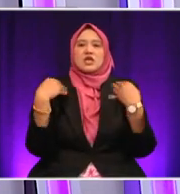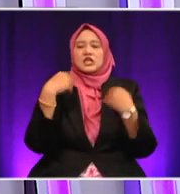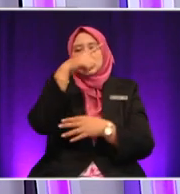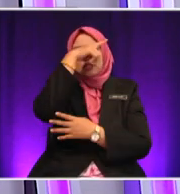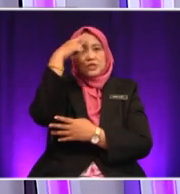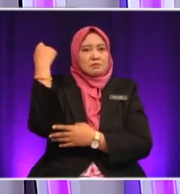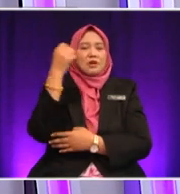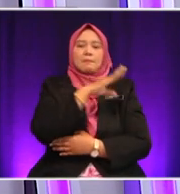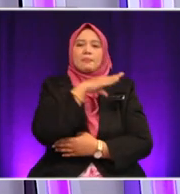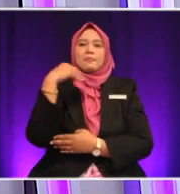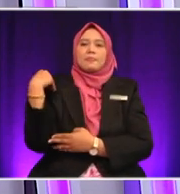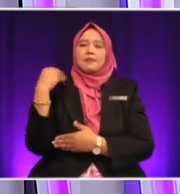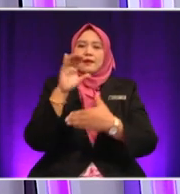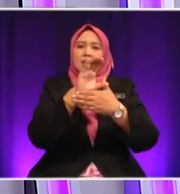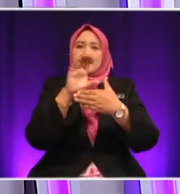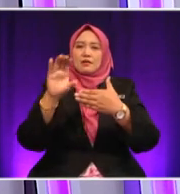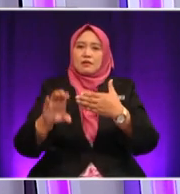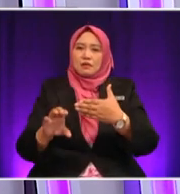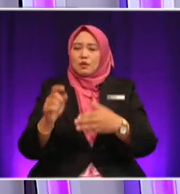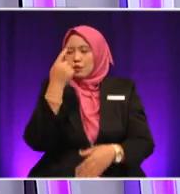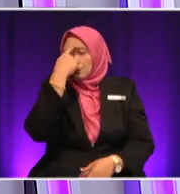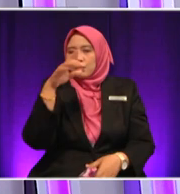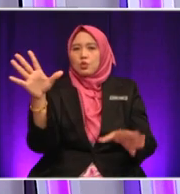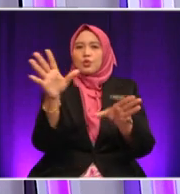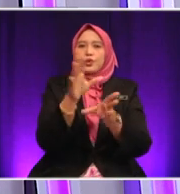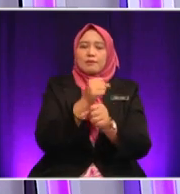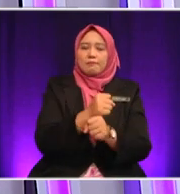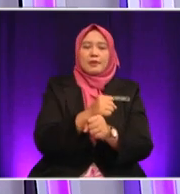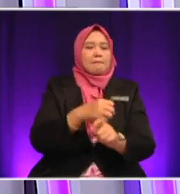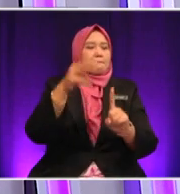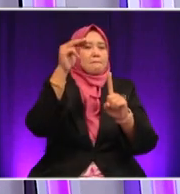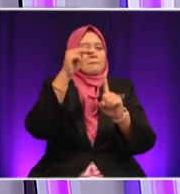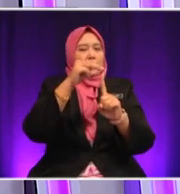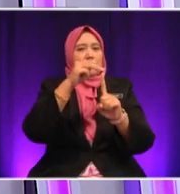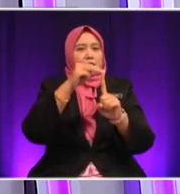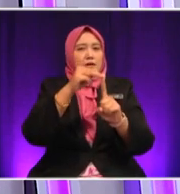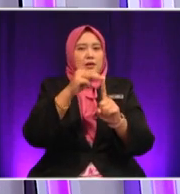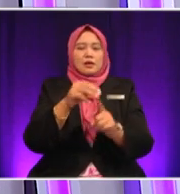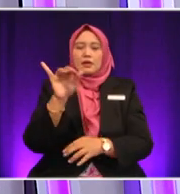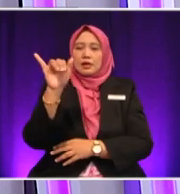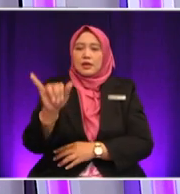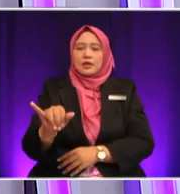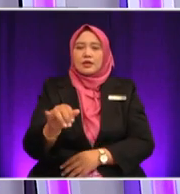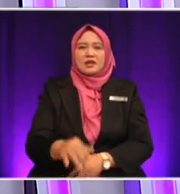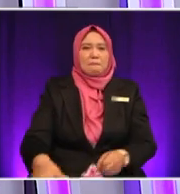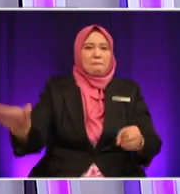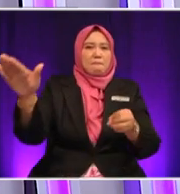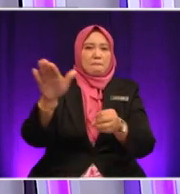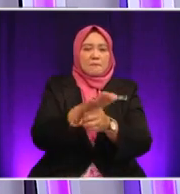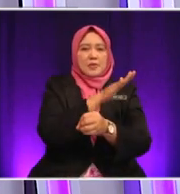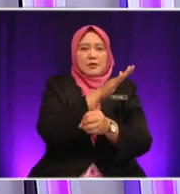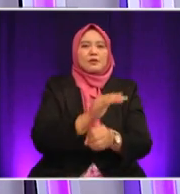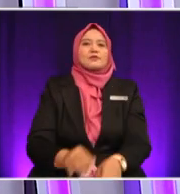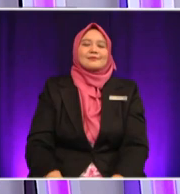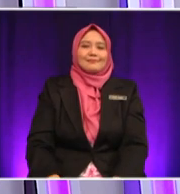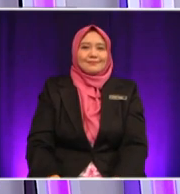sepenuhnya dan juga sangat sangat penting untuk kita ada maklumat dan juga raja yang diberikan supaya kita menjawab dengan betul dan Sekarang